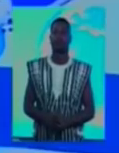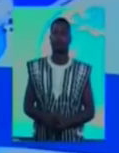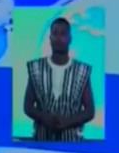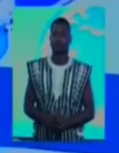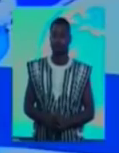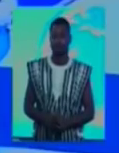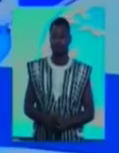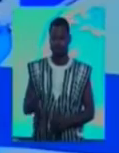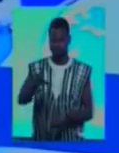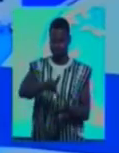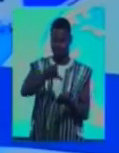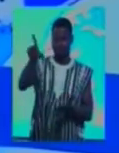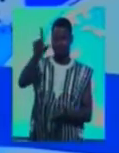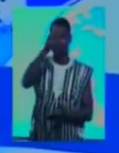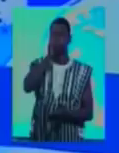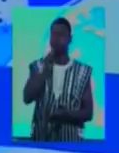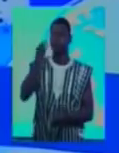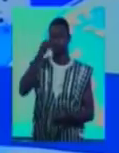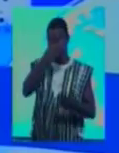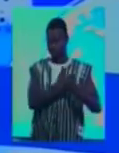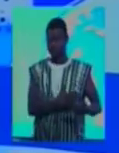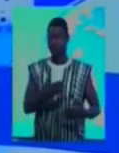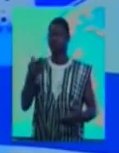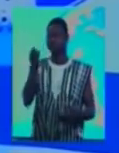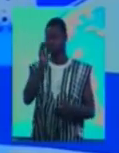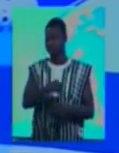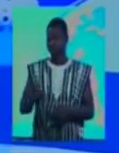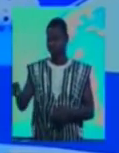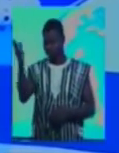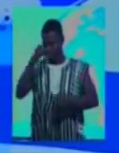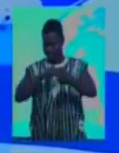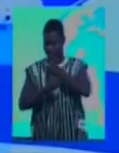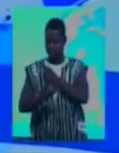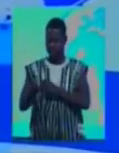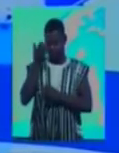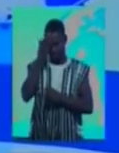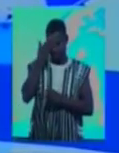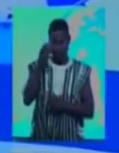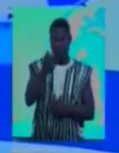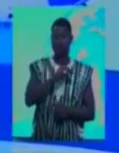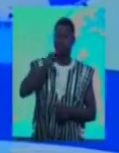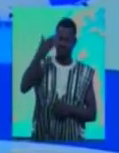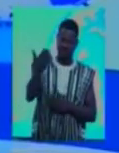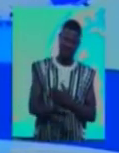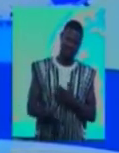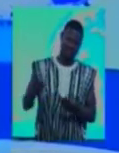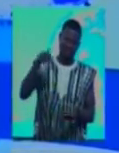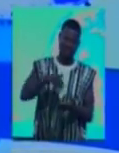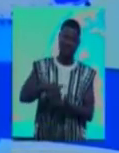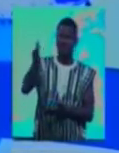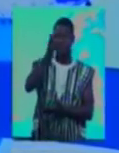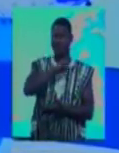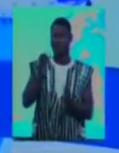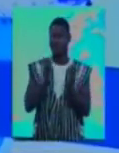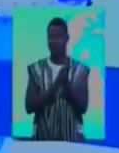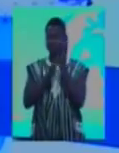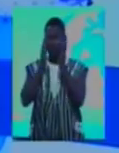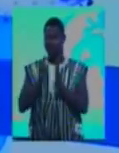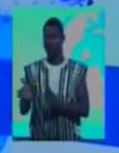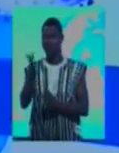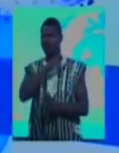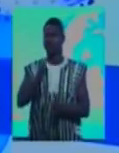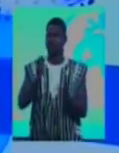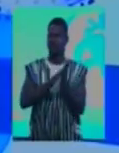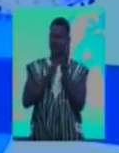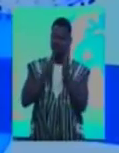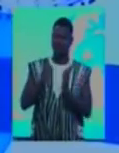Un lycée privé à la périphérie d'Ouagadougou renforce ses capacités d'accueil pour recevoir davantage d'élèves et en l'occurrence des